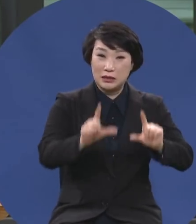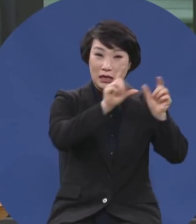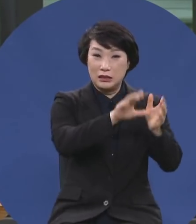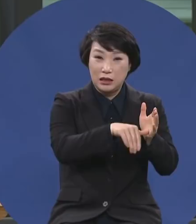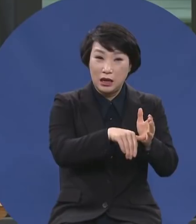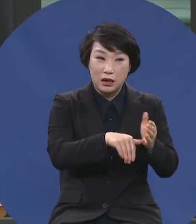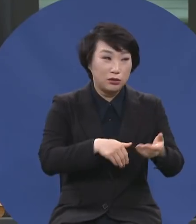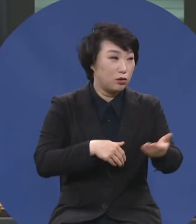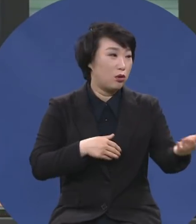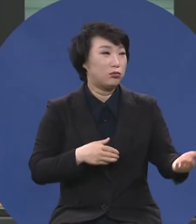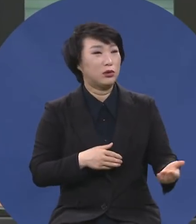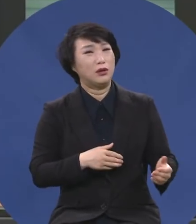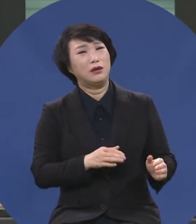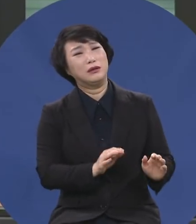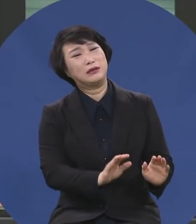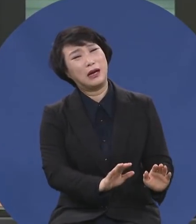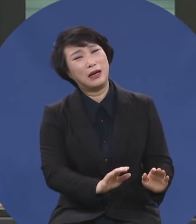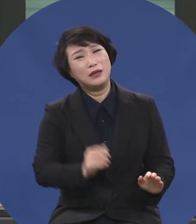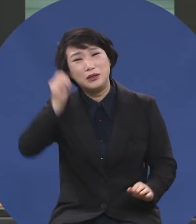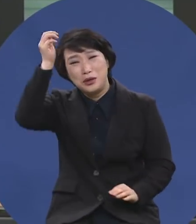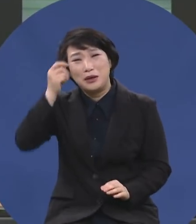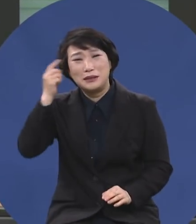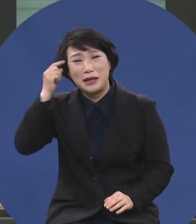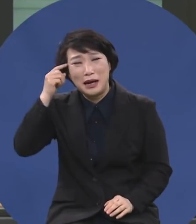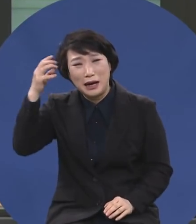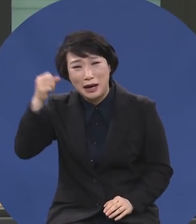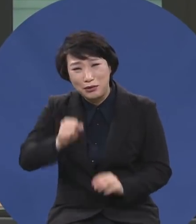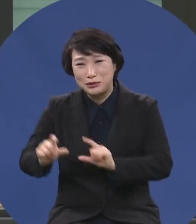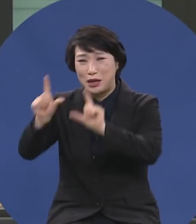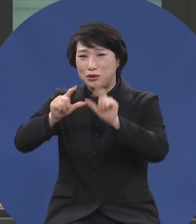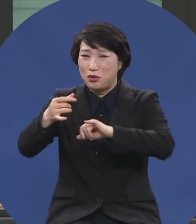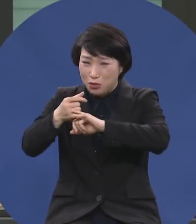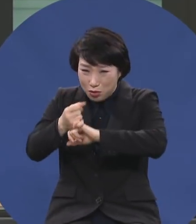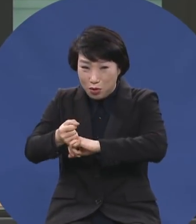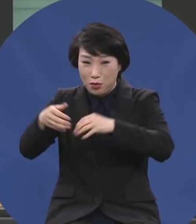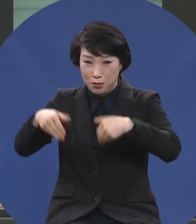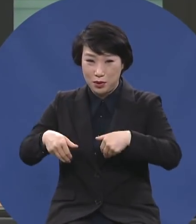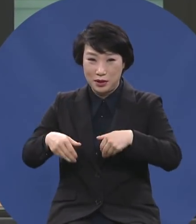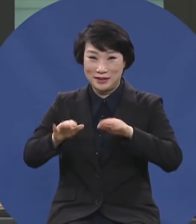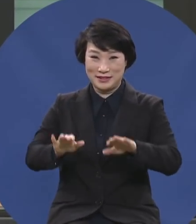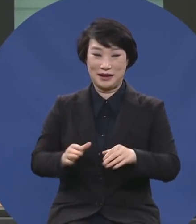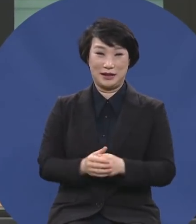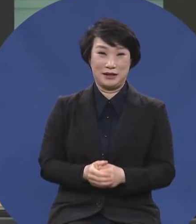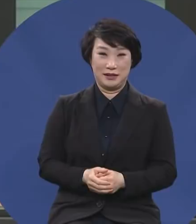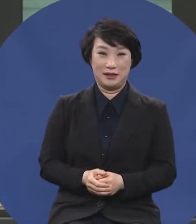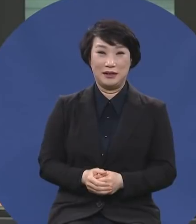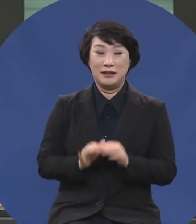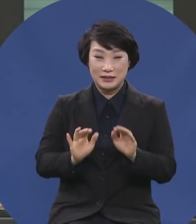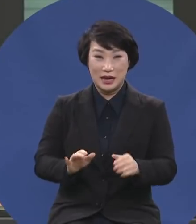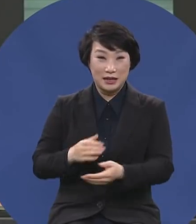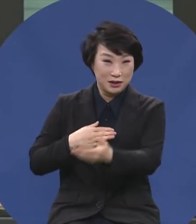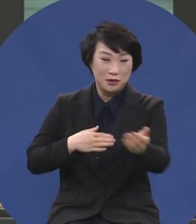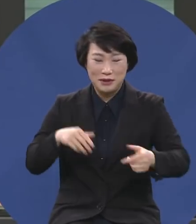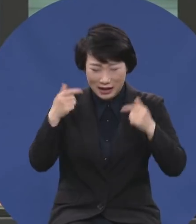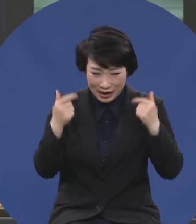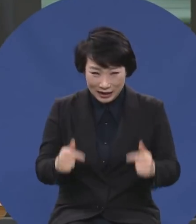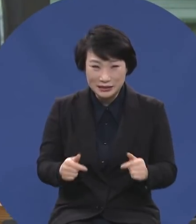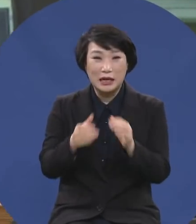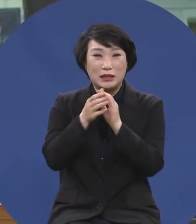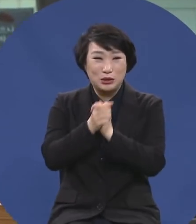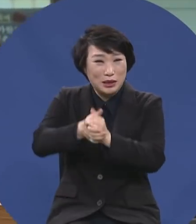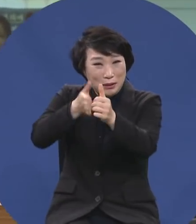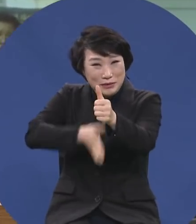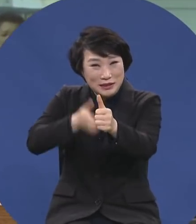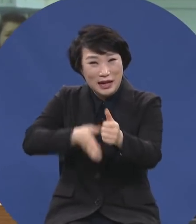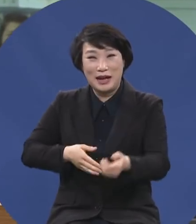그러니 얼마나 영의 생각으로 살아야 되겠나 봐요. 그렇잖아요. 그래서 항상